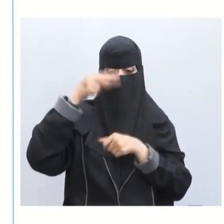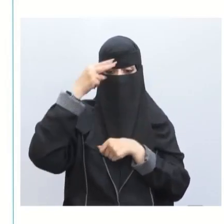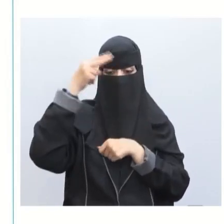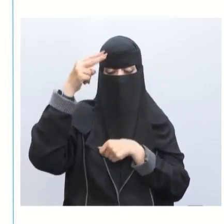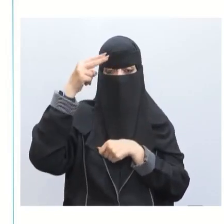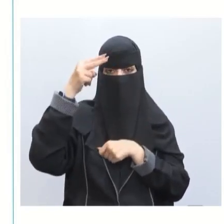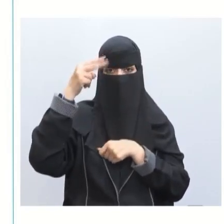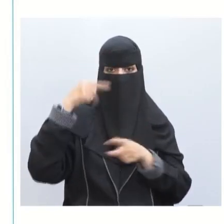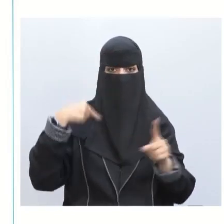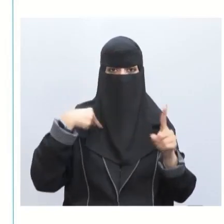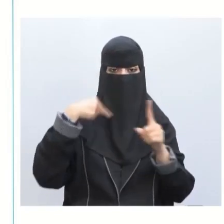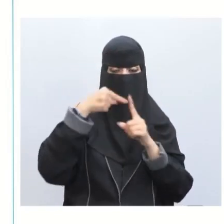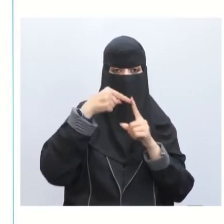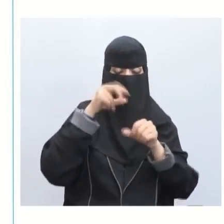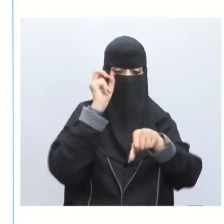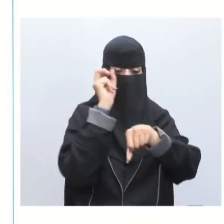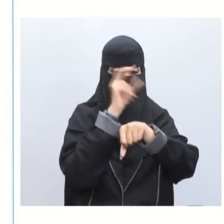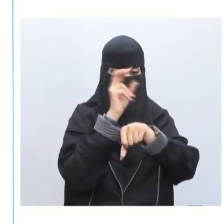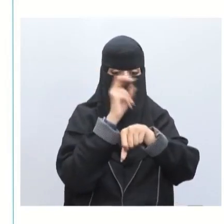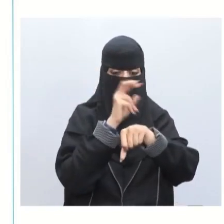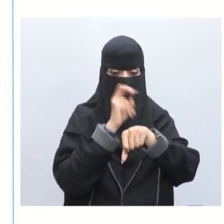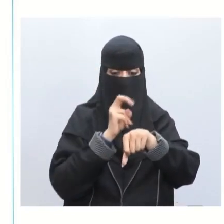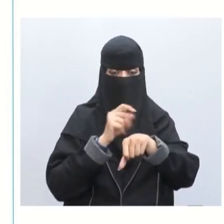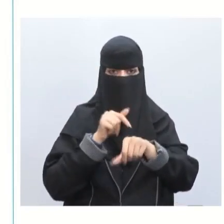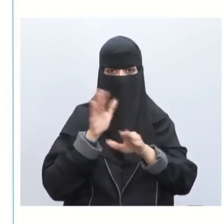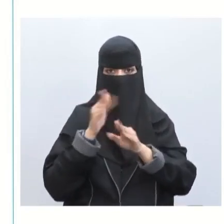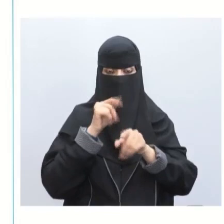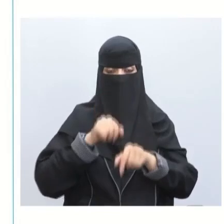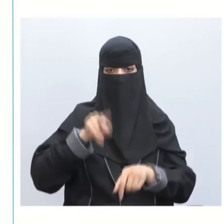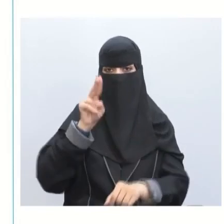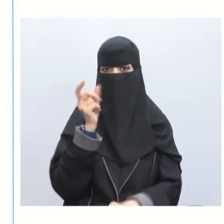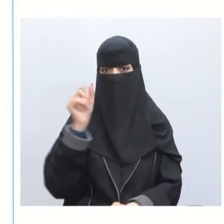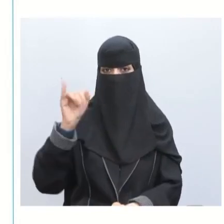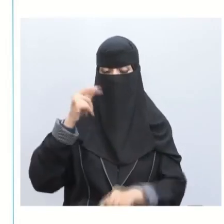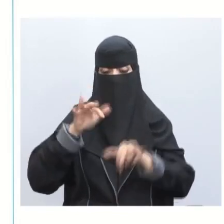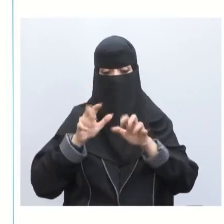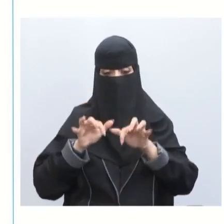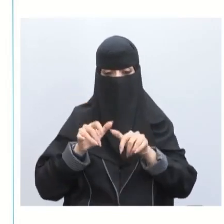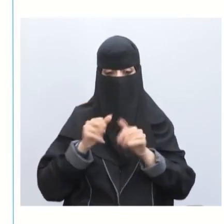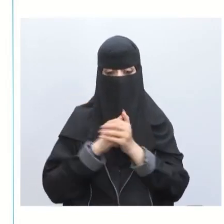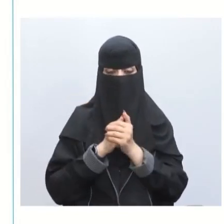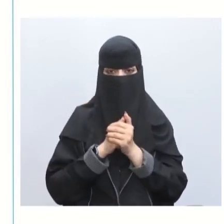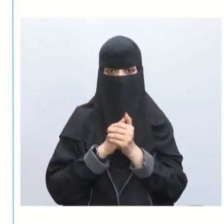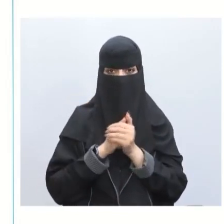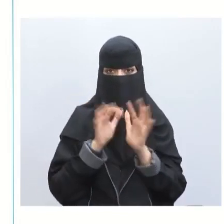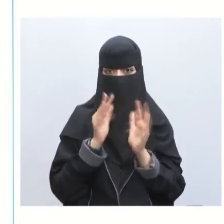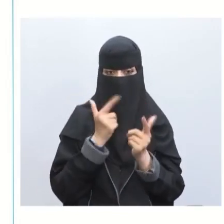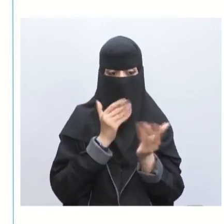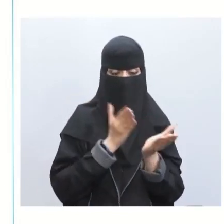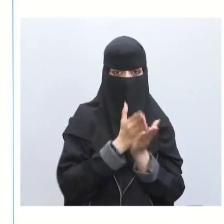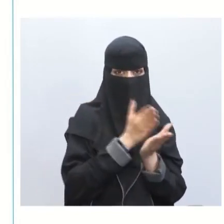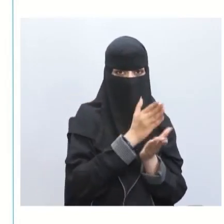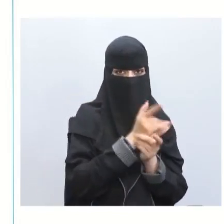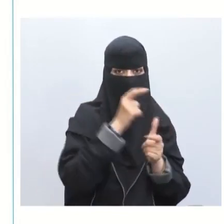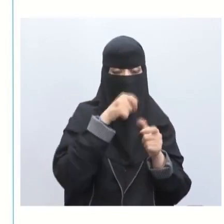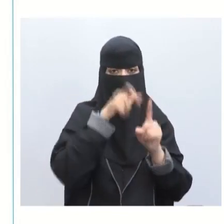في المملكه العربيه السعوديه وتهدف هذه المبادره للتوعيه